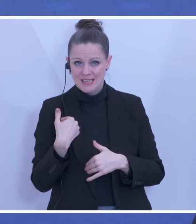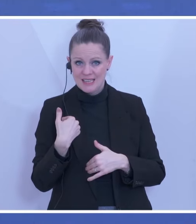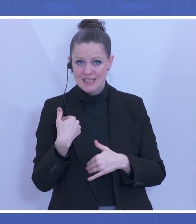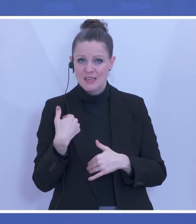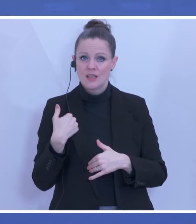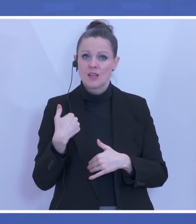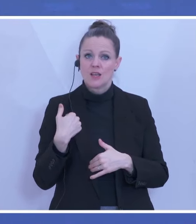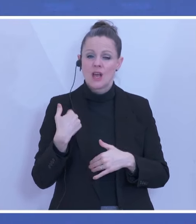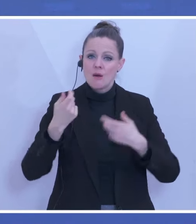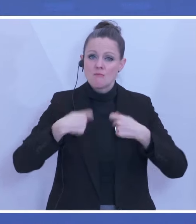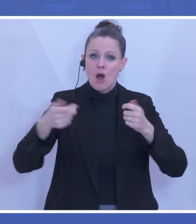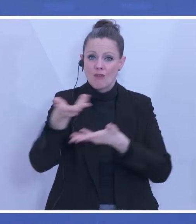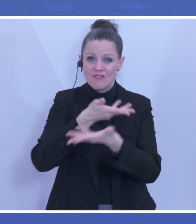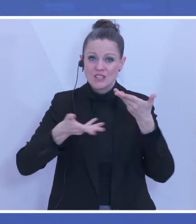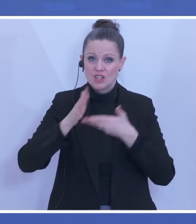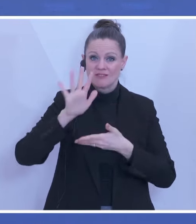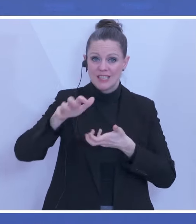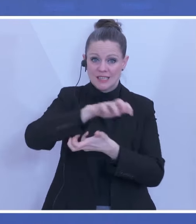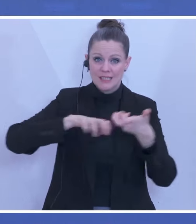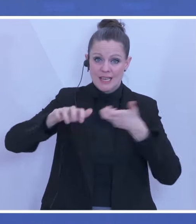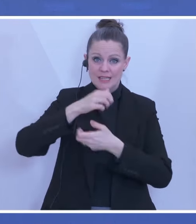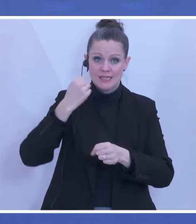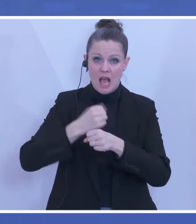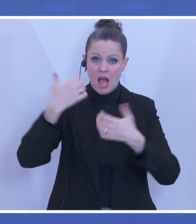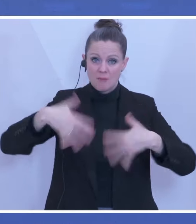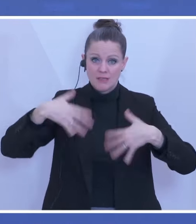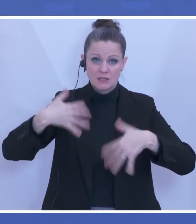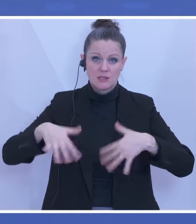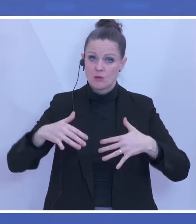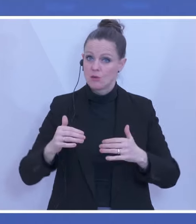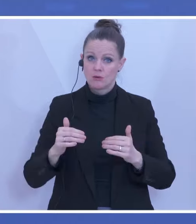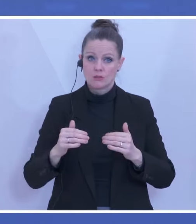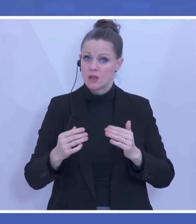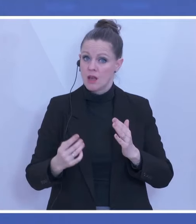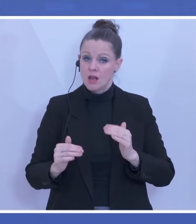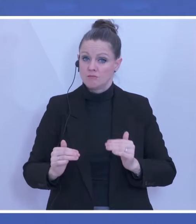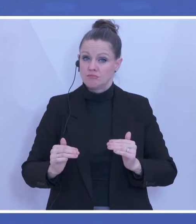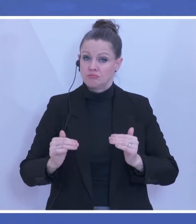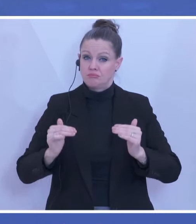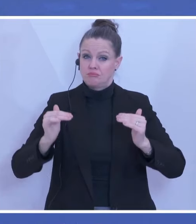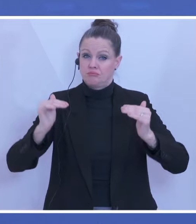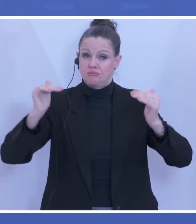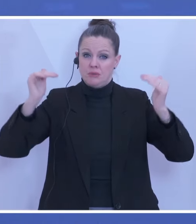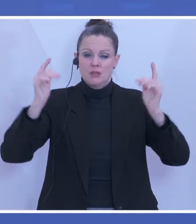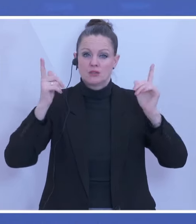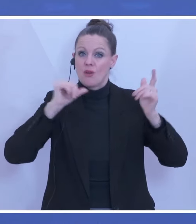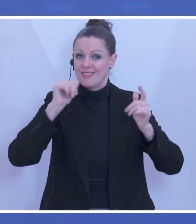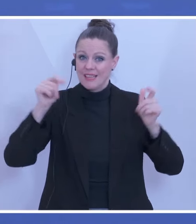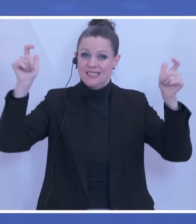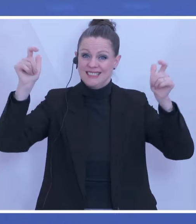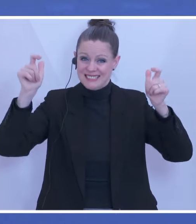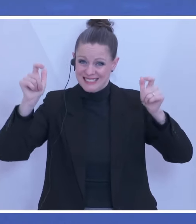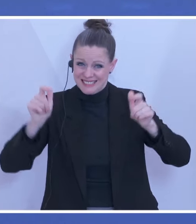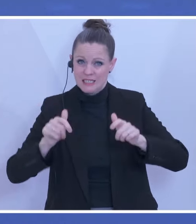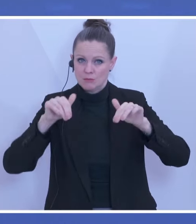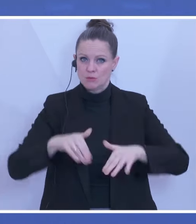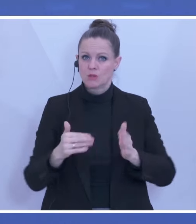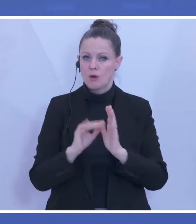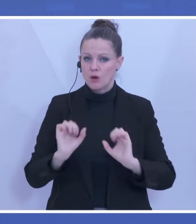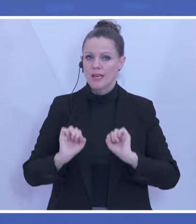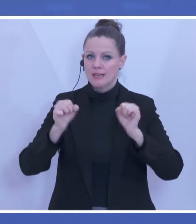Krise der Bauwirtschaft was zu tun, dass dort die Arbeitslosigkeit jetzt nicht beginnt besonders zu steigen, will heißen eine Initiative